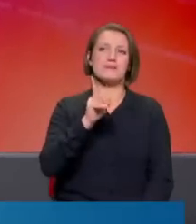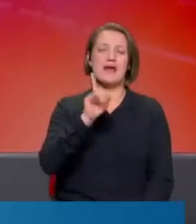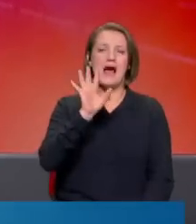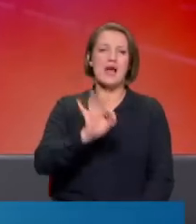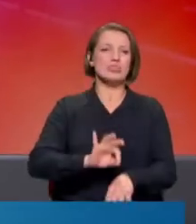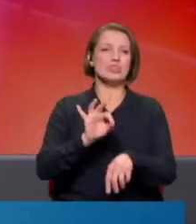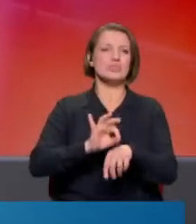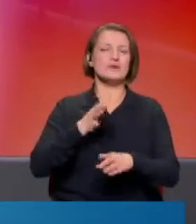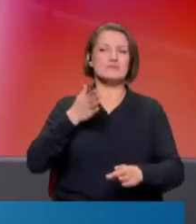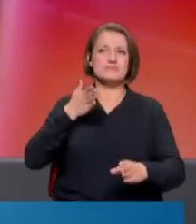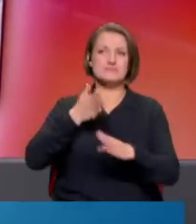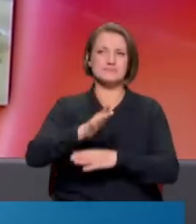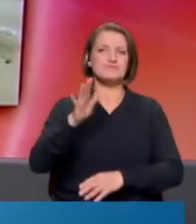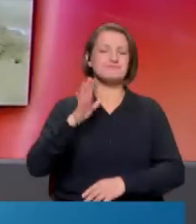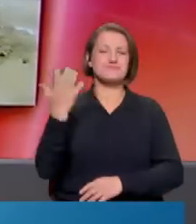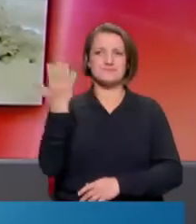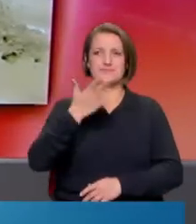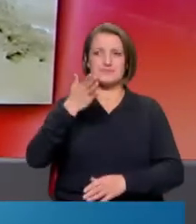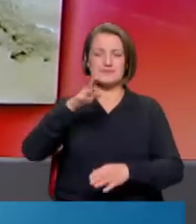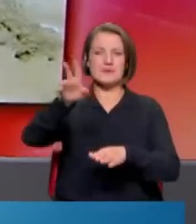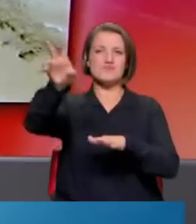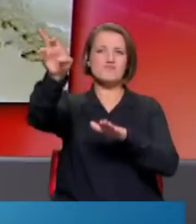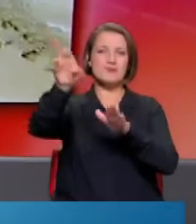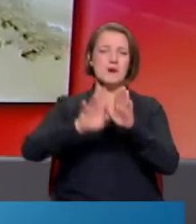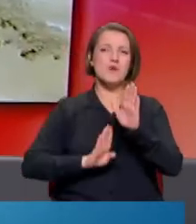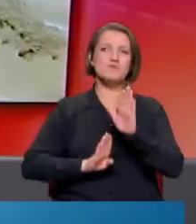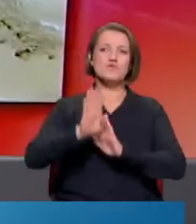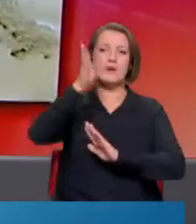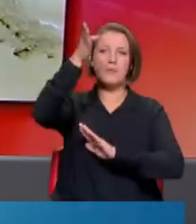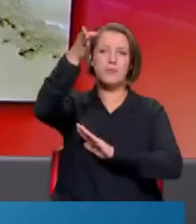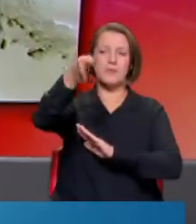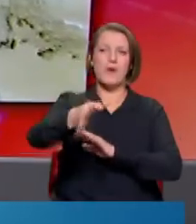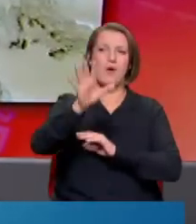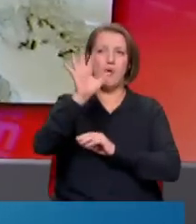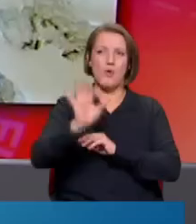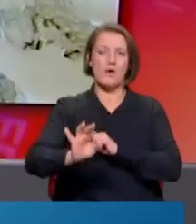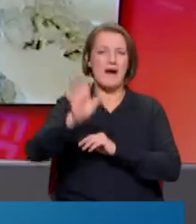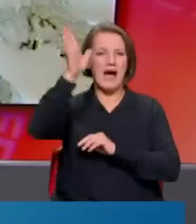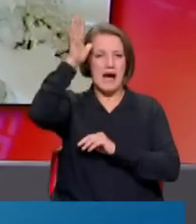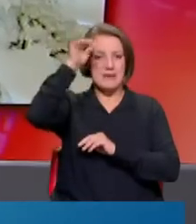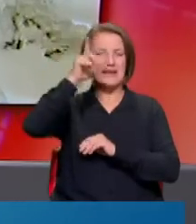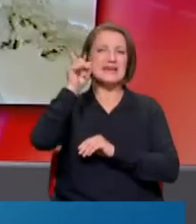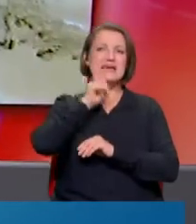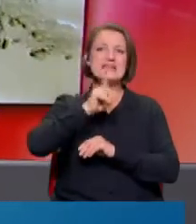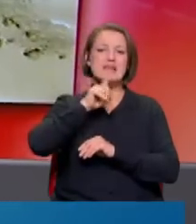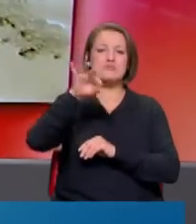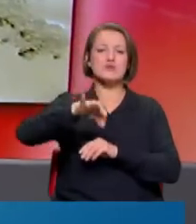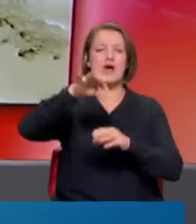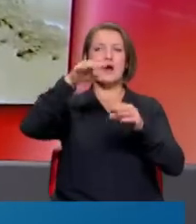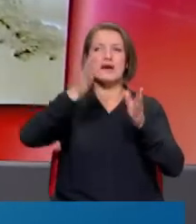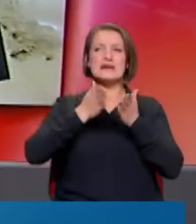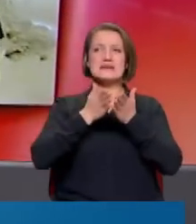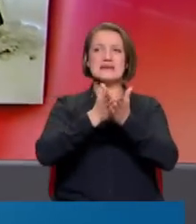müdahale ettiğinde bu kara saldırısı nedeniyle füze attığında İsrail'e Bu kez ABD'nin ve ingiltere'nin burada konuşlandırdı